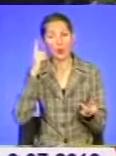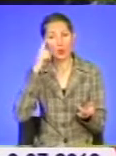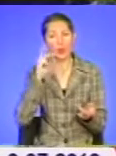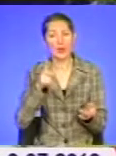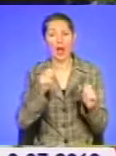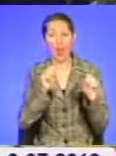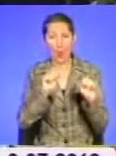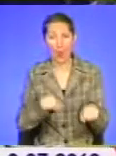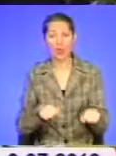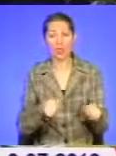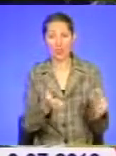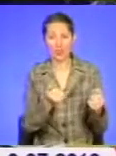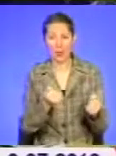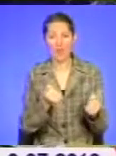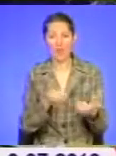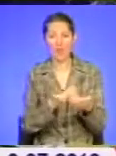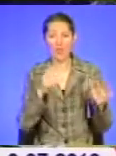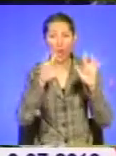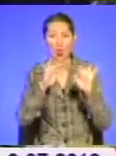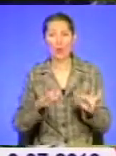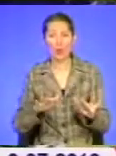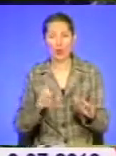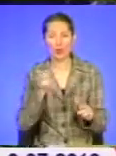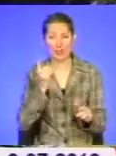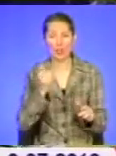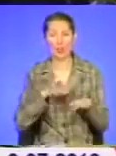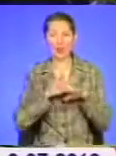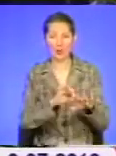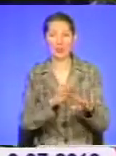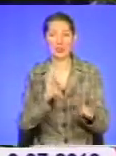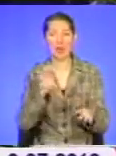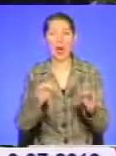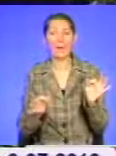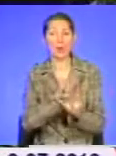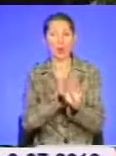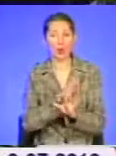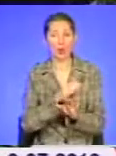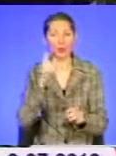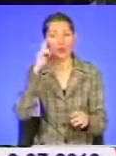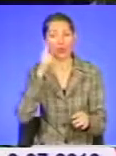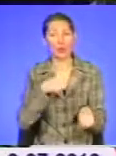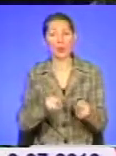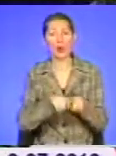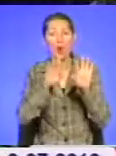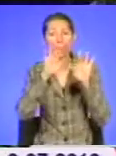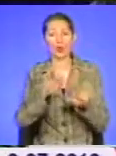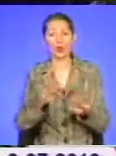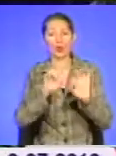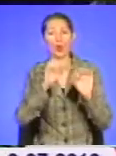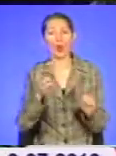і привезти його до природи. І виникла така думка, щоб ту комп'ютерну модель гри, яку вони